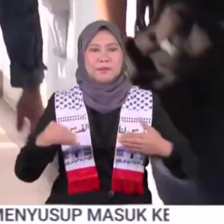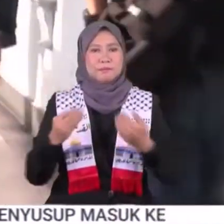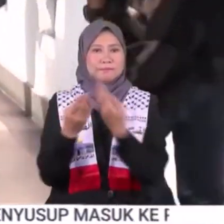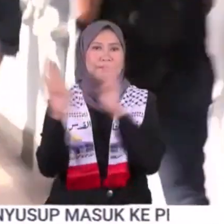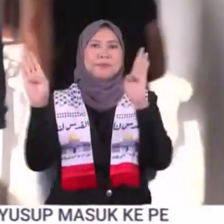r50,000